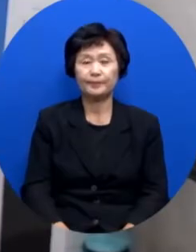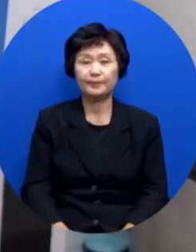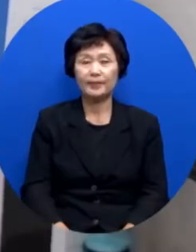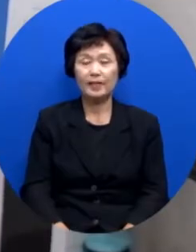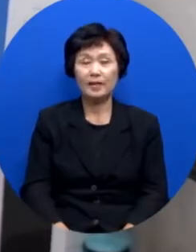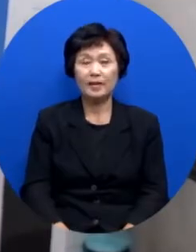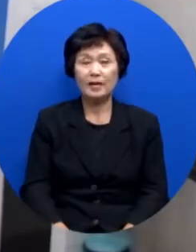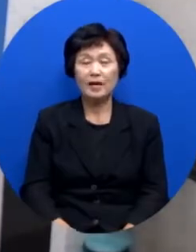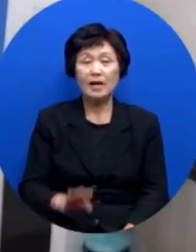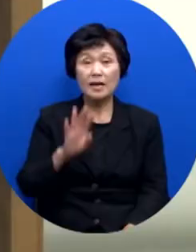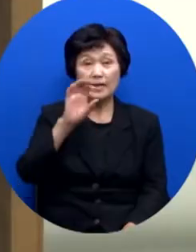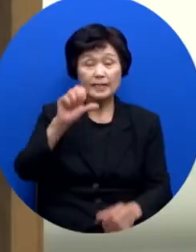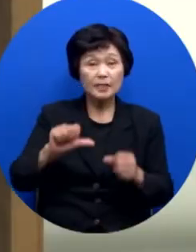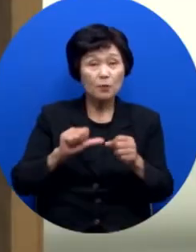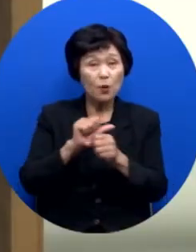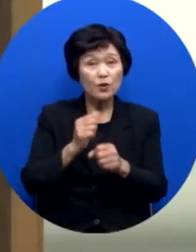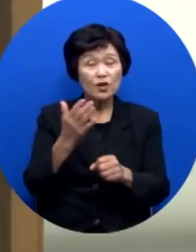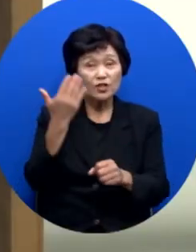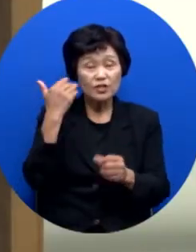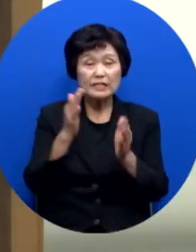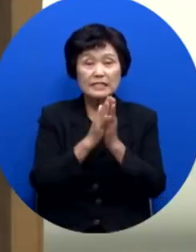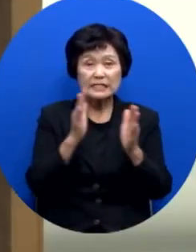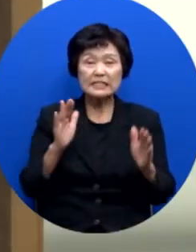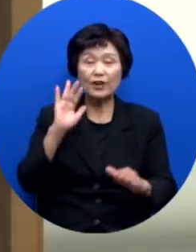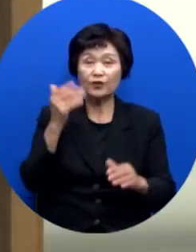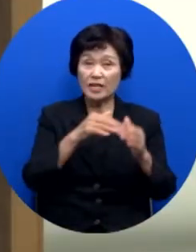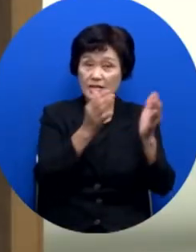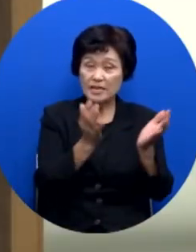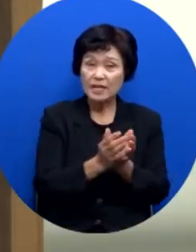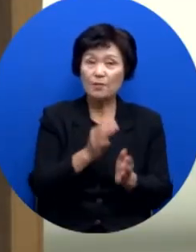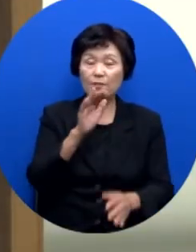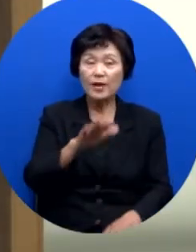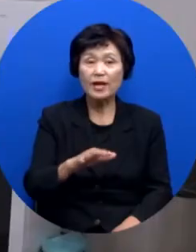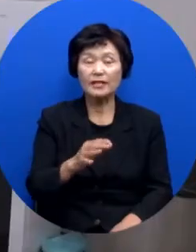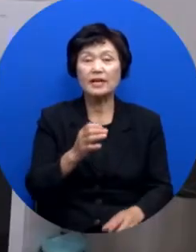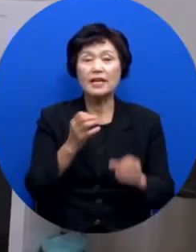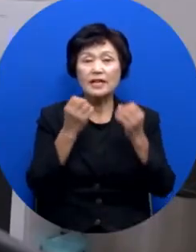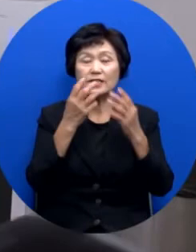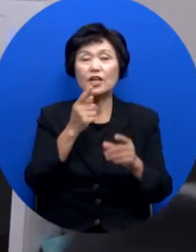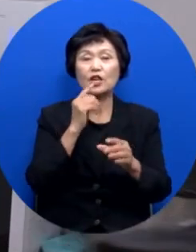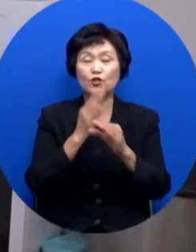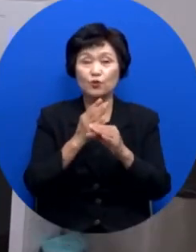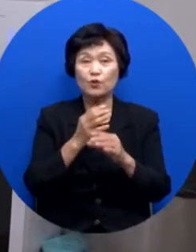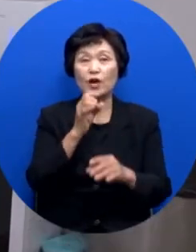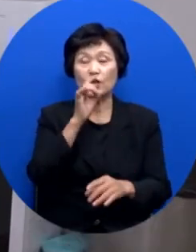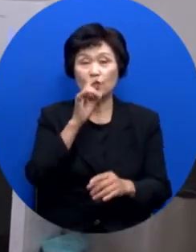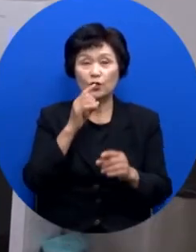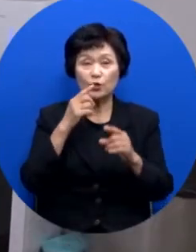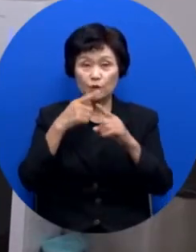한편 45년 전 시작된 KWMF는 세중앙교회 선교센터 2층에 첫